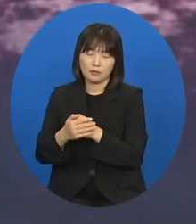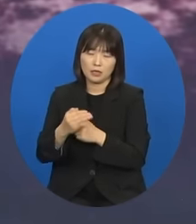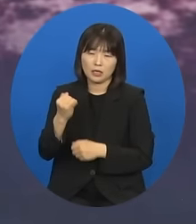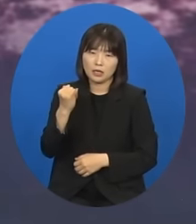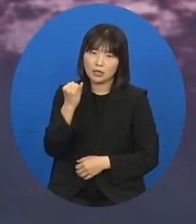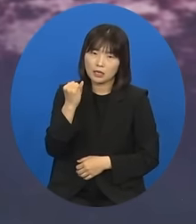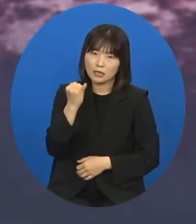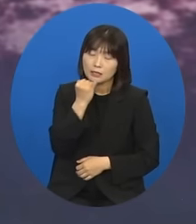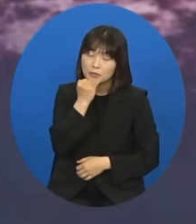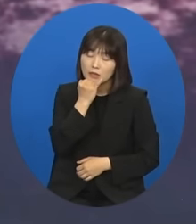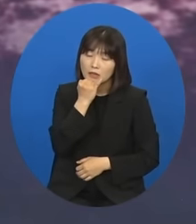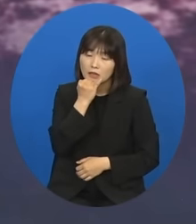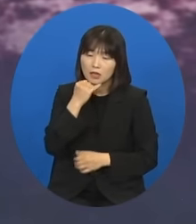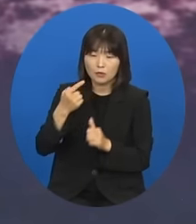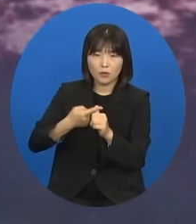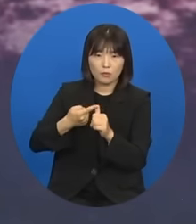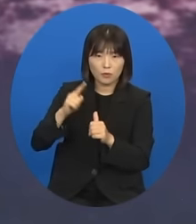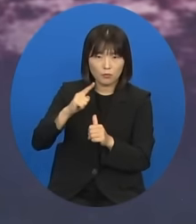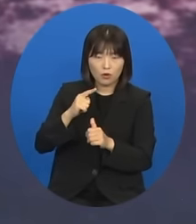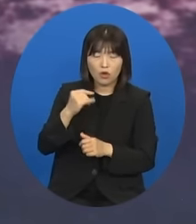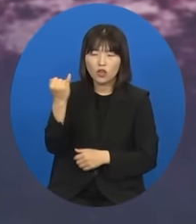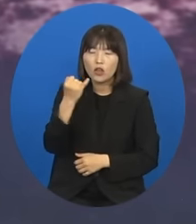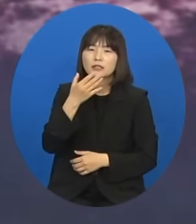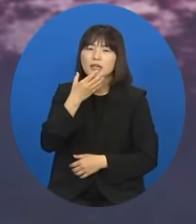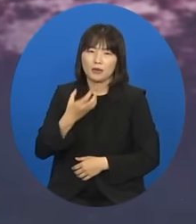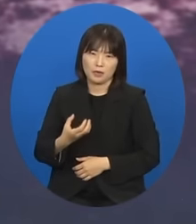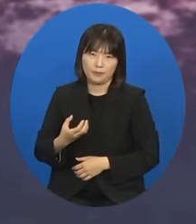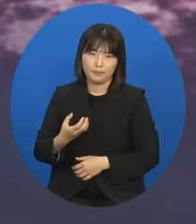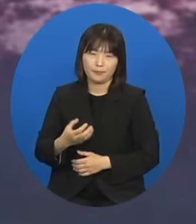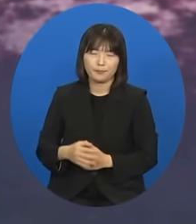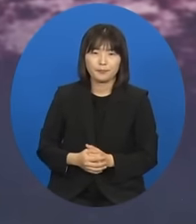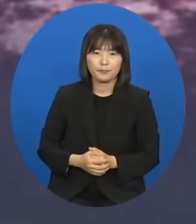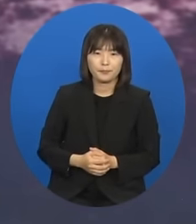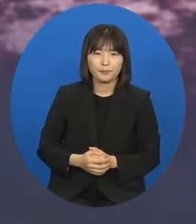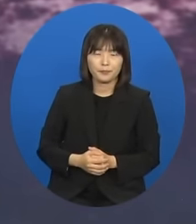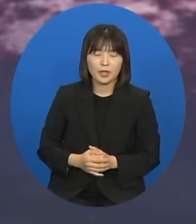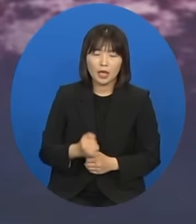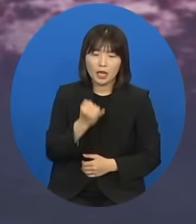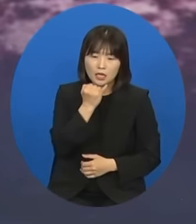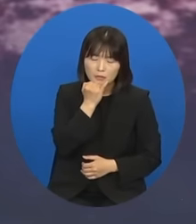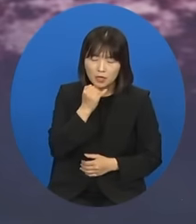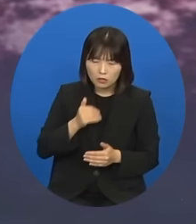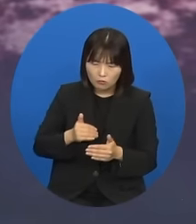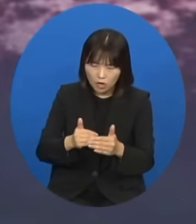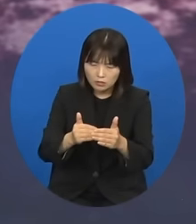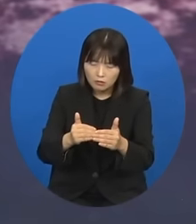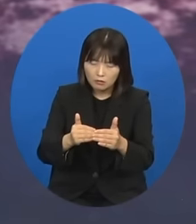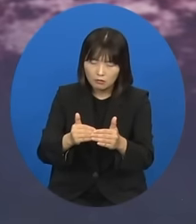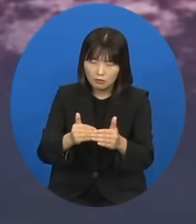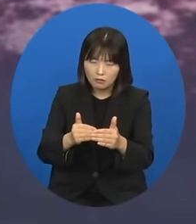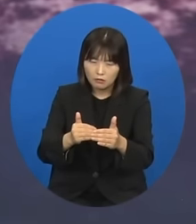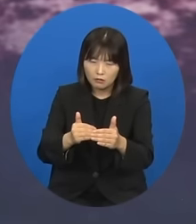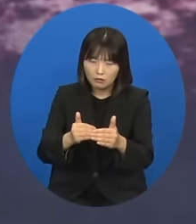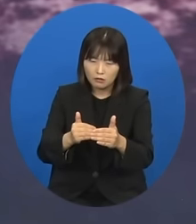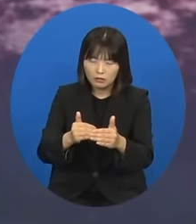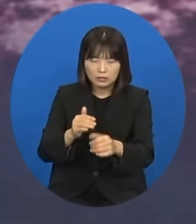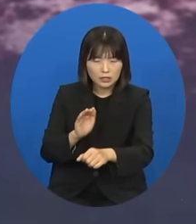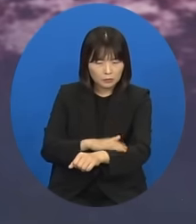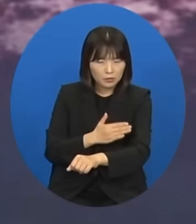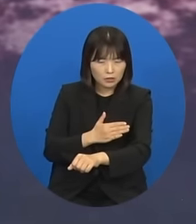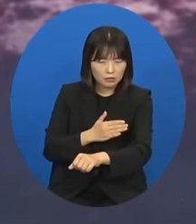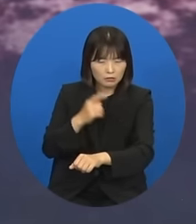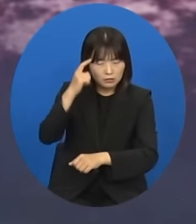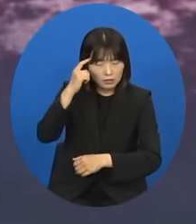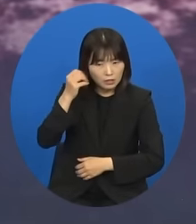것이죠 리브가는이 과정이 옳지 않다는 것을 알았을까 여러분